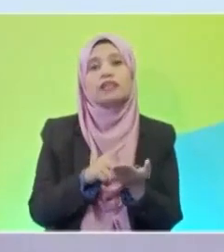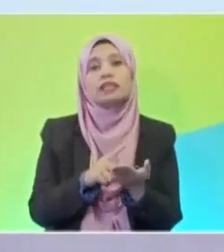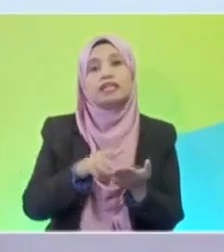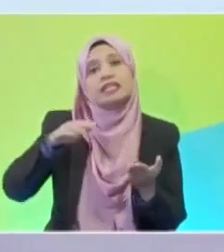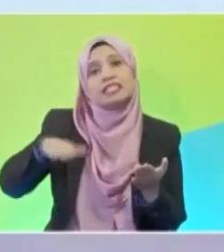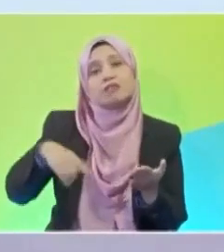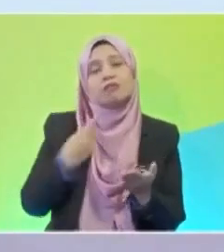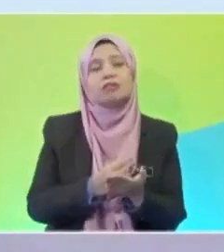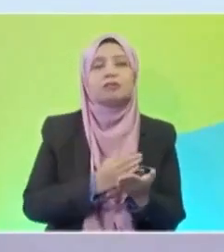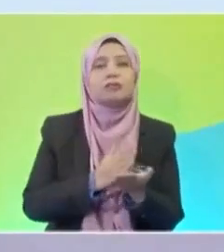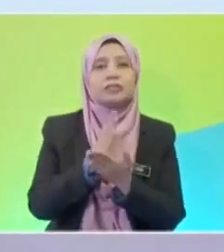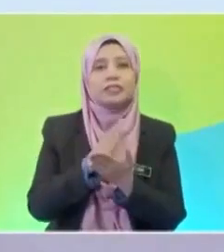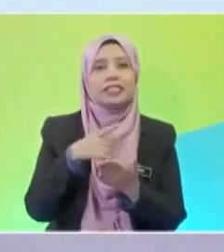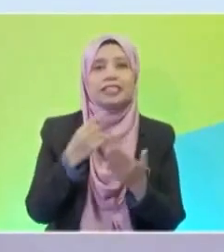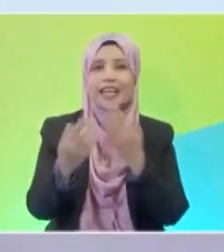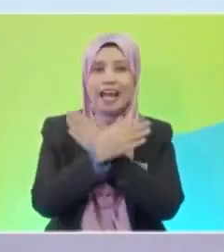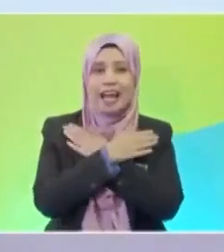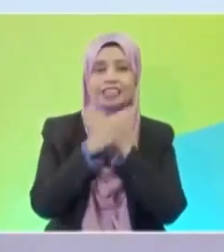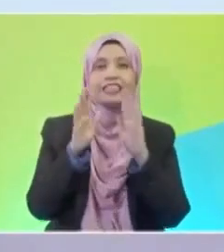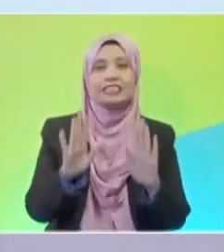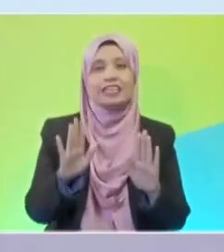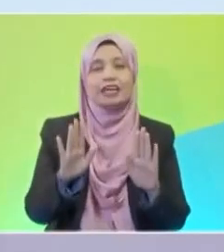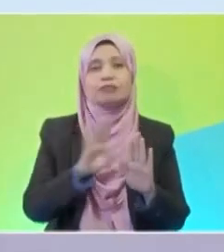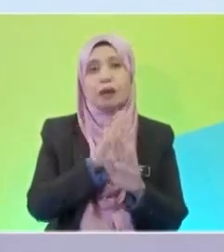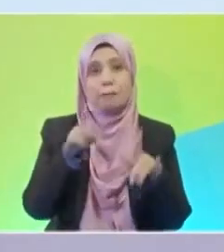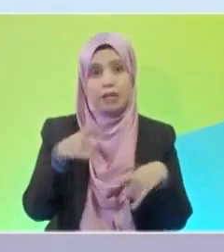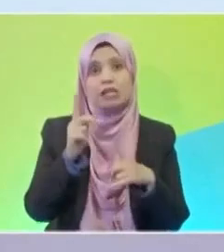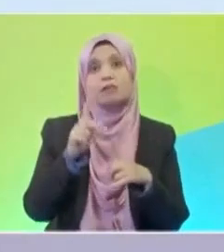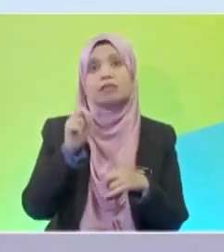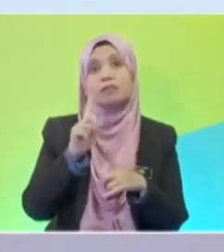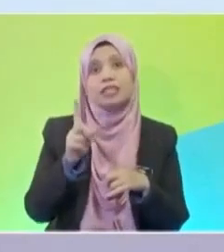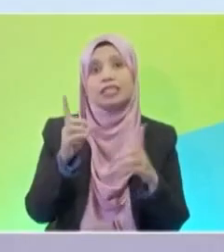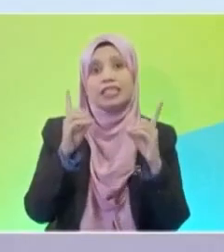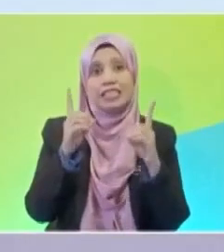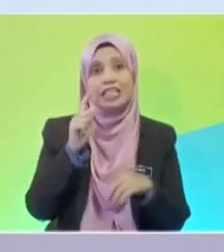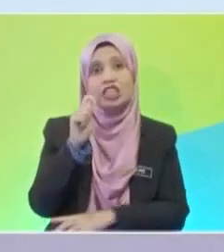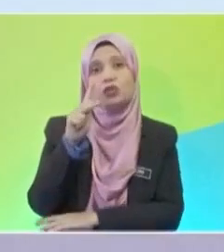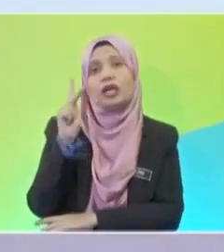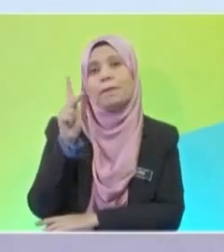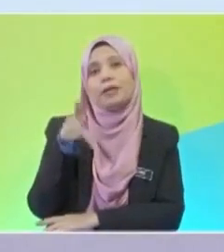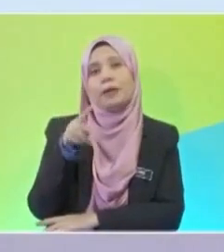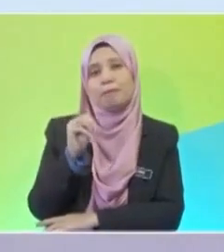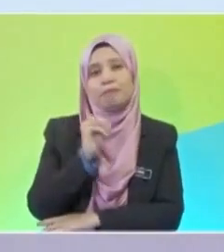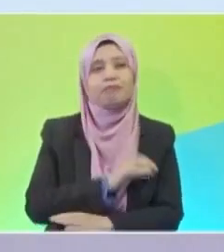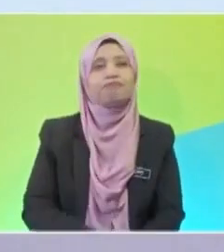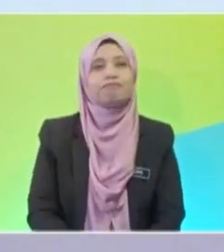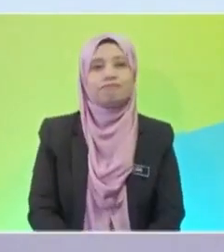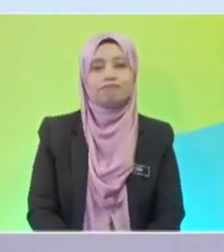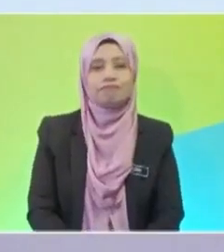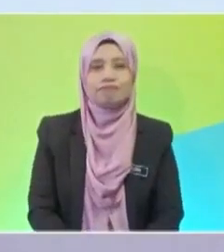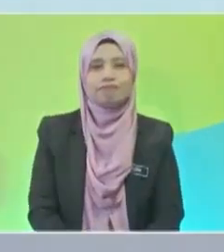teruskan perbincangan kita, jom kita rehat seketika. Yang di rumah jangan ke mana-mana. Kembali selepas ini, Didik TV KPM.